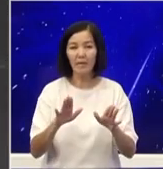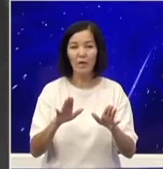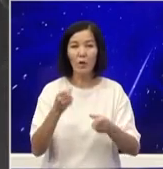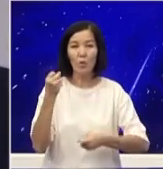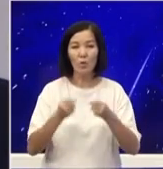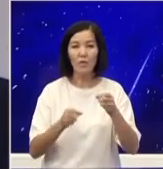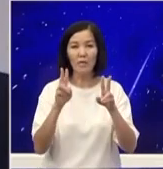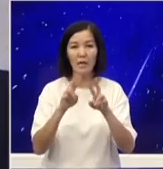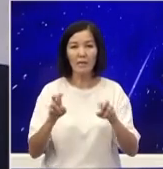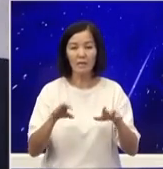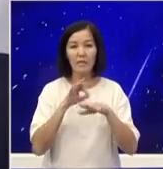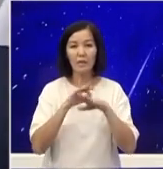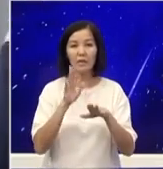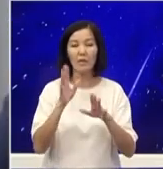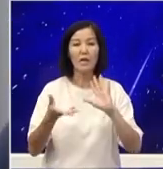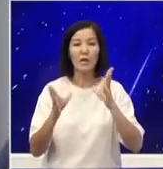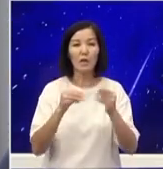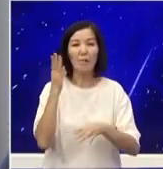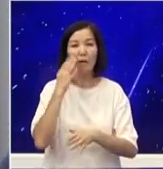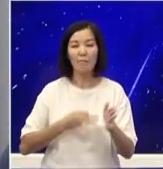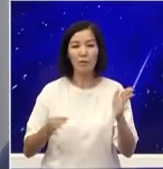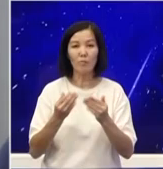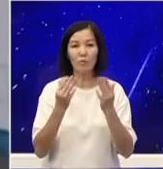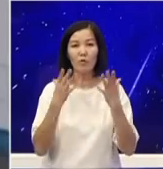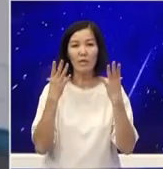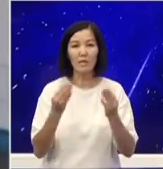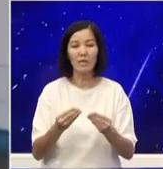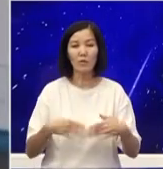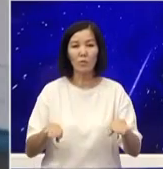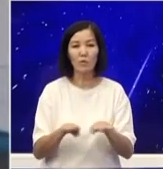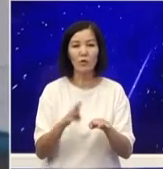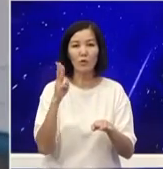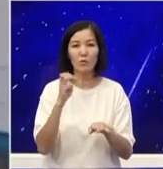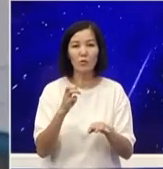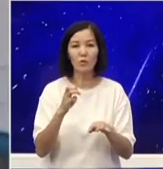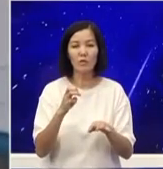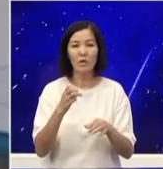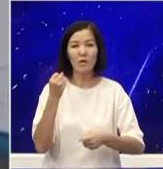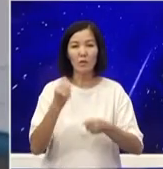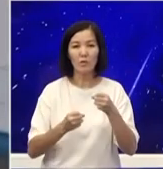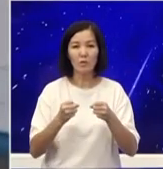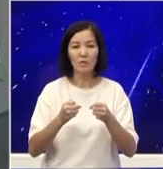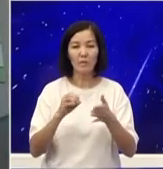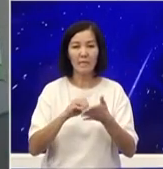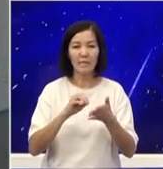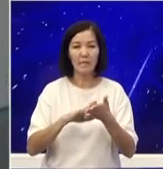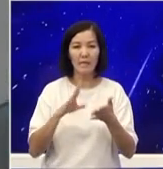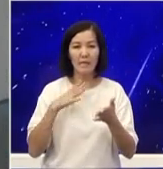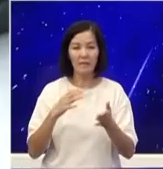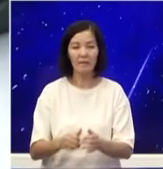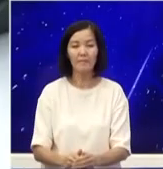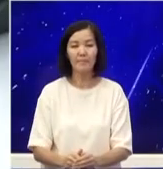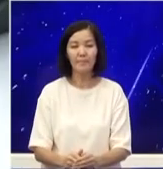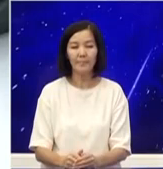бағытталған рейд өткізеді. Жалпы Алматы облысында бүгінге дейін осындай 300-ден астам көлік заңдастырылған.